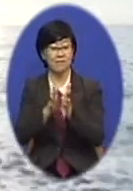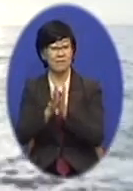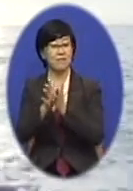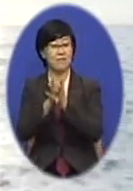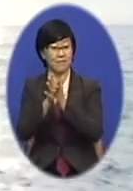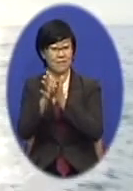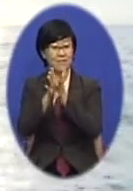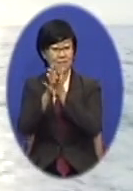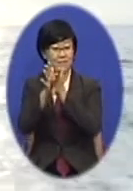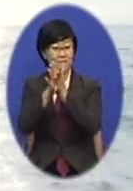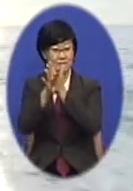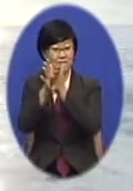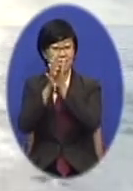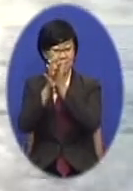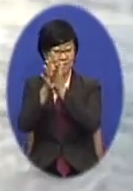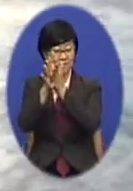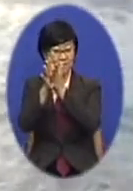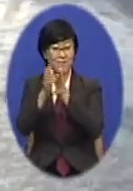사랑의 새끼